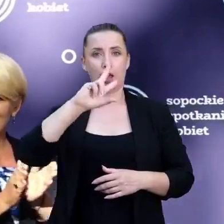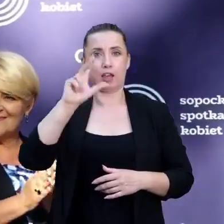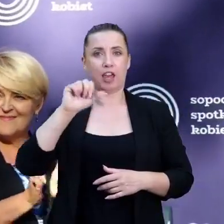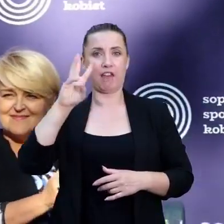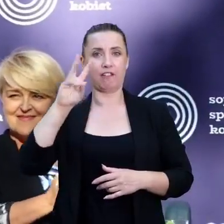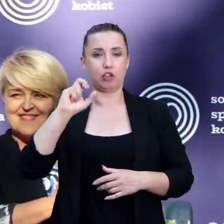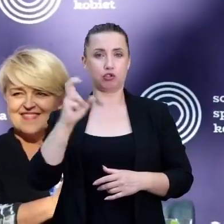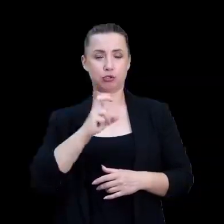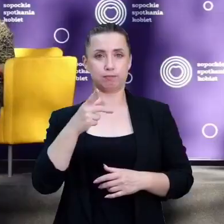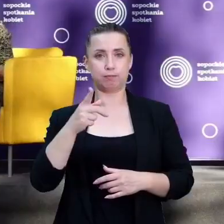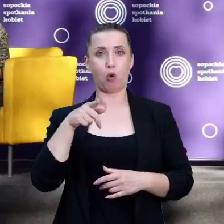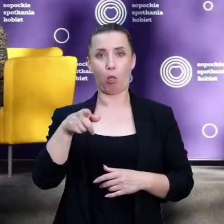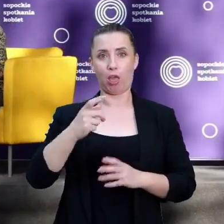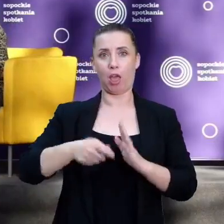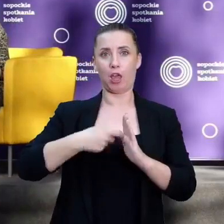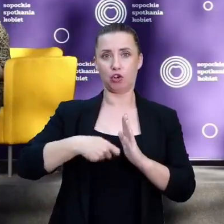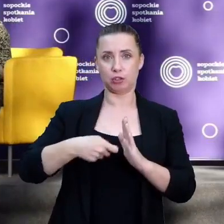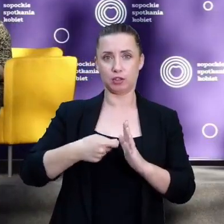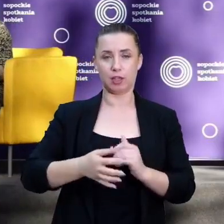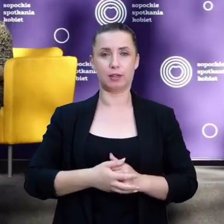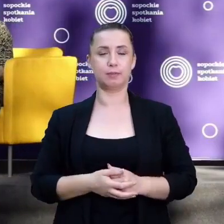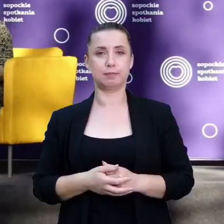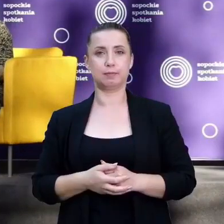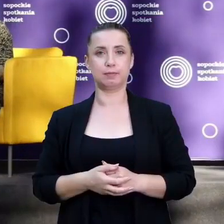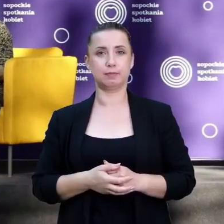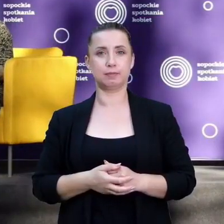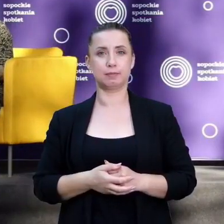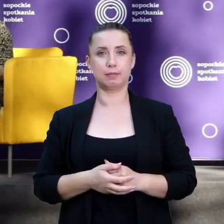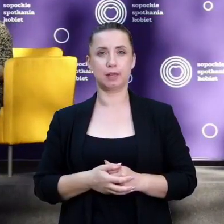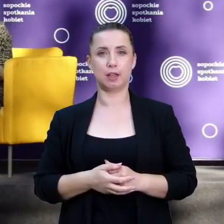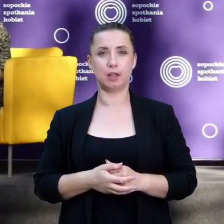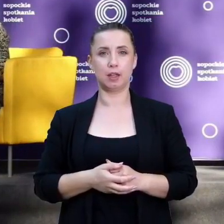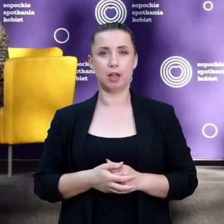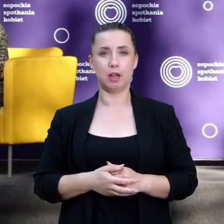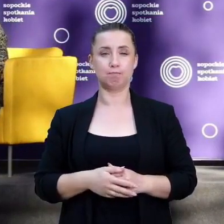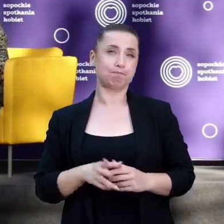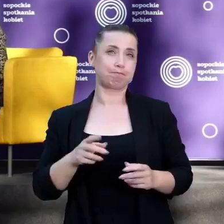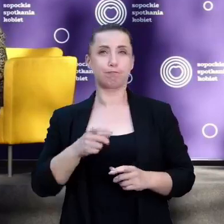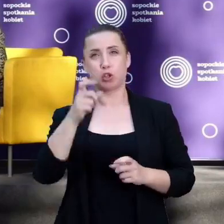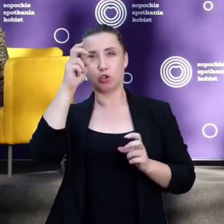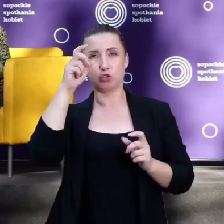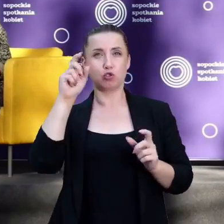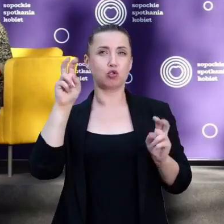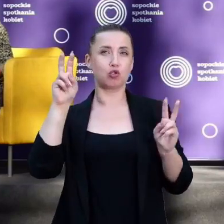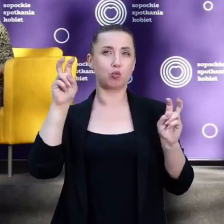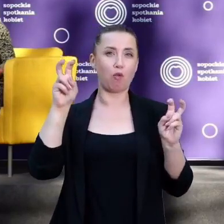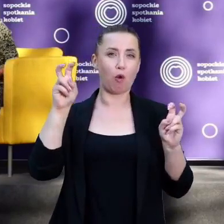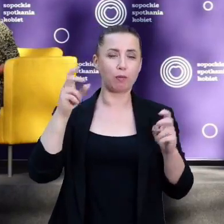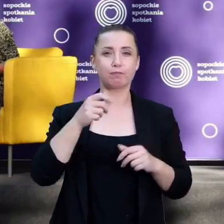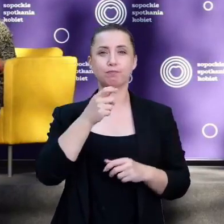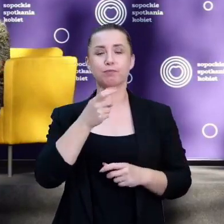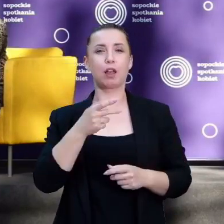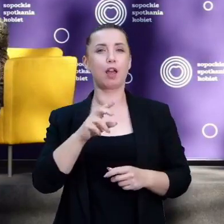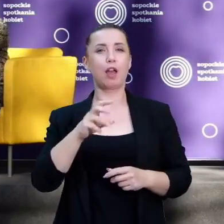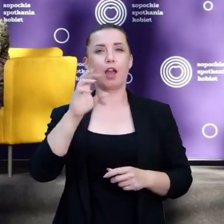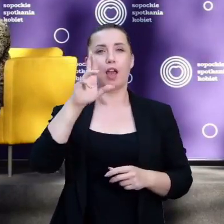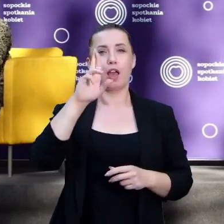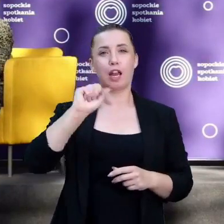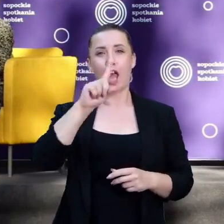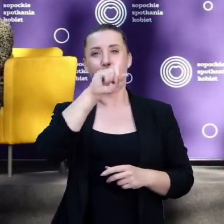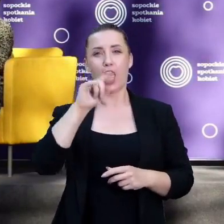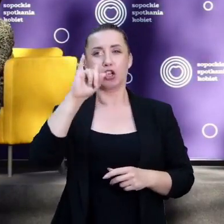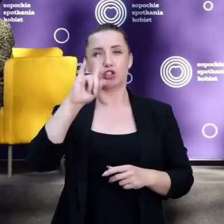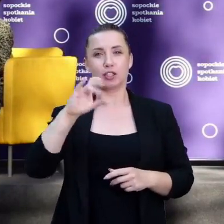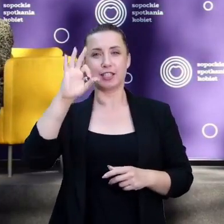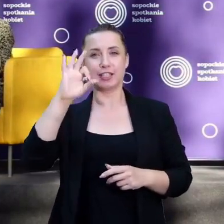reżyserka. Bardziej powinnam powiedzieć reżyserzyca, bo wiem, że kiedyś to mówiłaś,